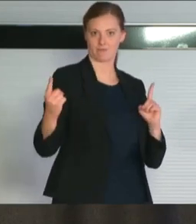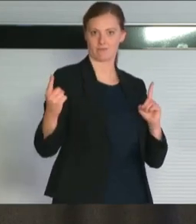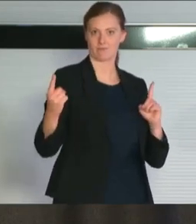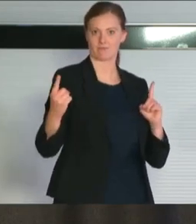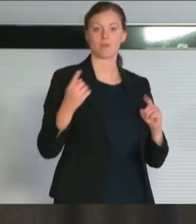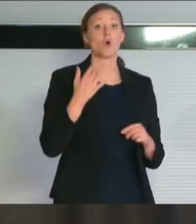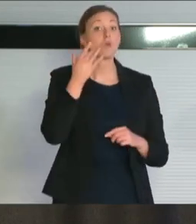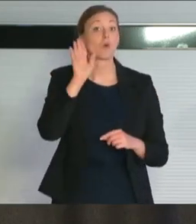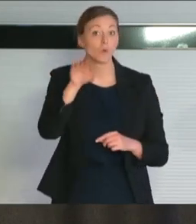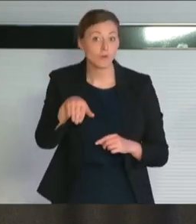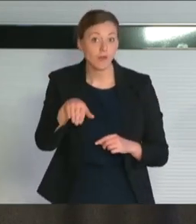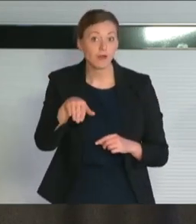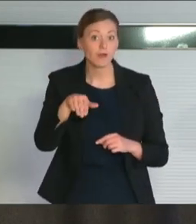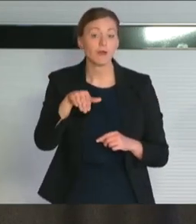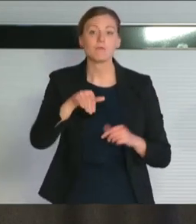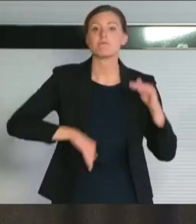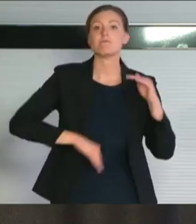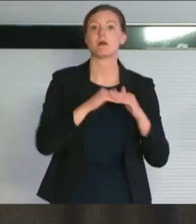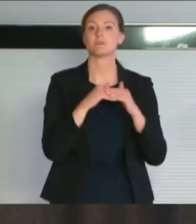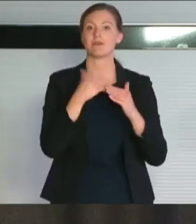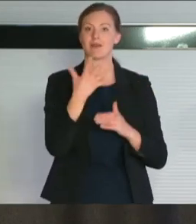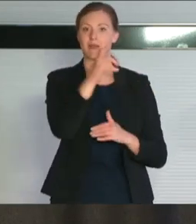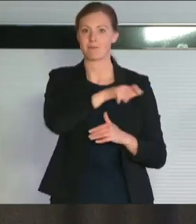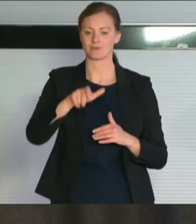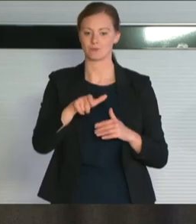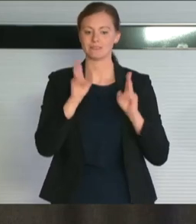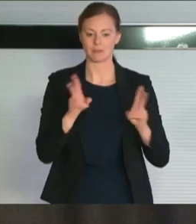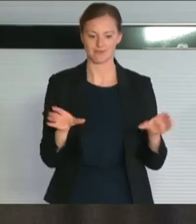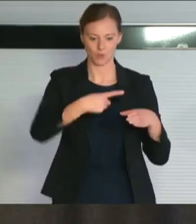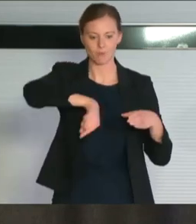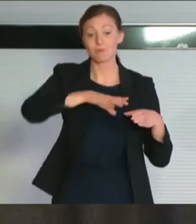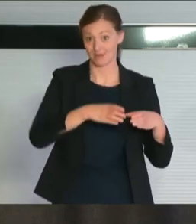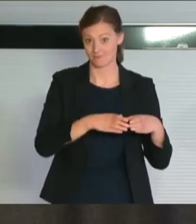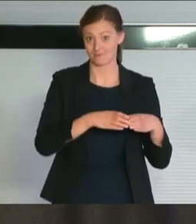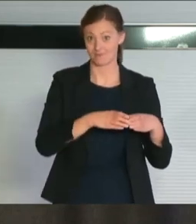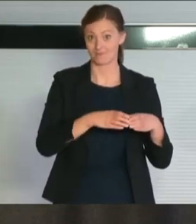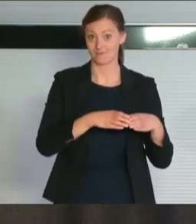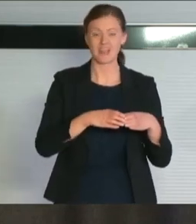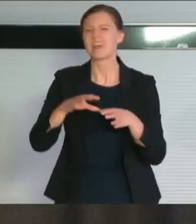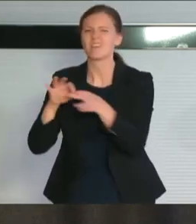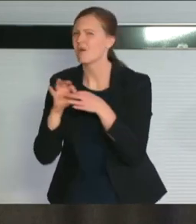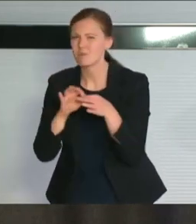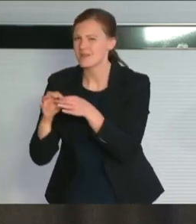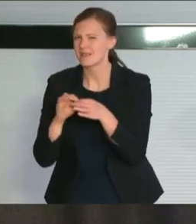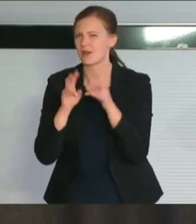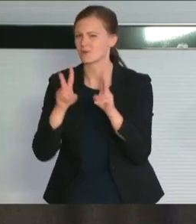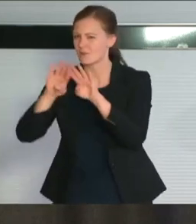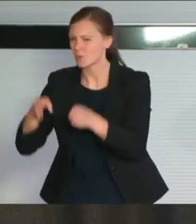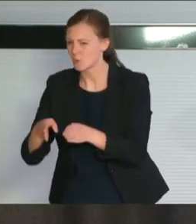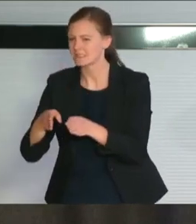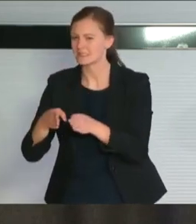vi er ute, så bør vi ikke være mer enn 5 personer i samme gruppe. Det gjelder ikke de som er i familie eller i samme